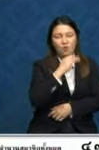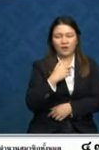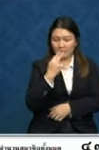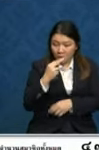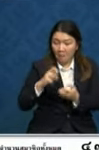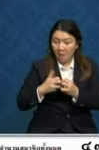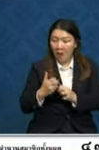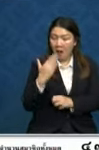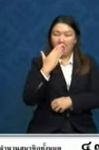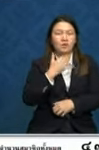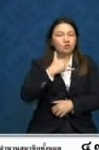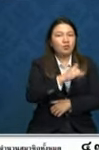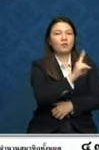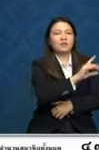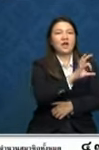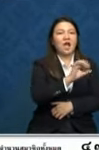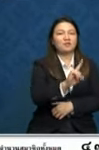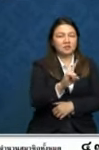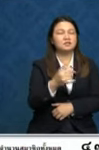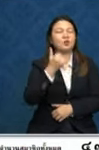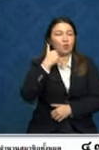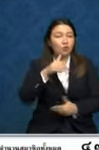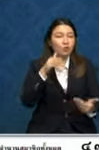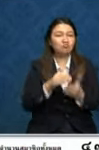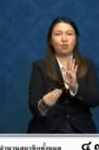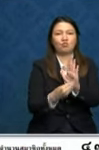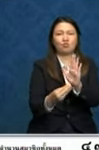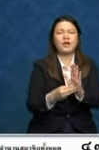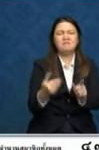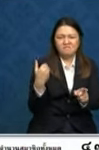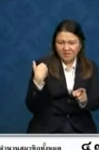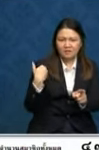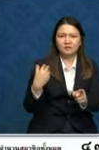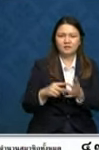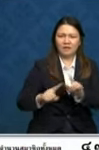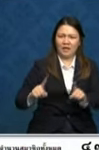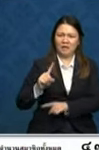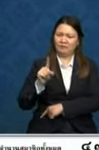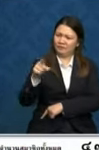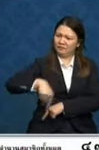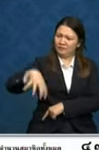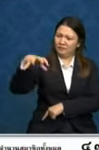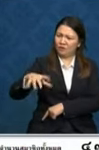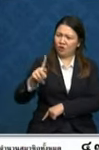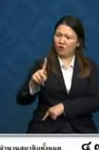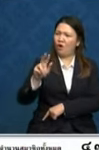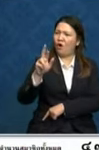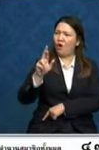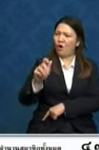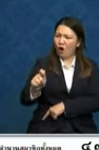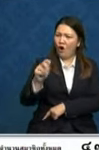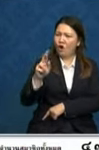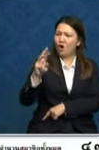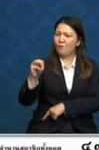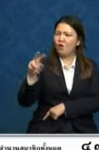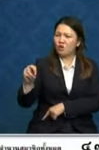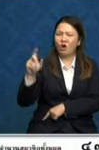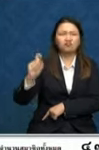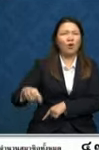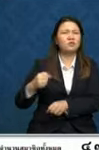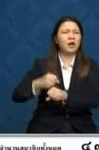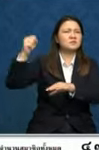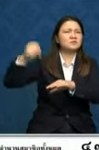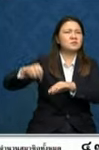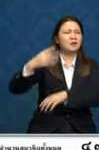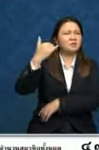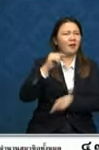ร์1555ของกรุงเทพมหานครดังนั้นทำไมท่านถึงยังจะคงยืนยันรับงบประมาณดังกล่าวที่ซ้ำซ้อนกับ